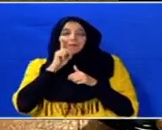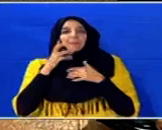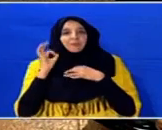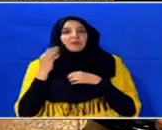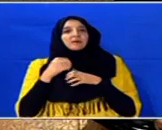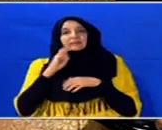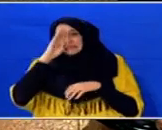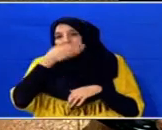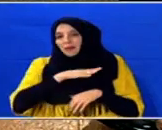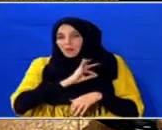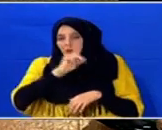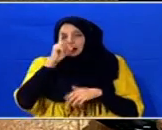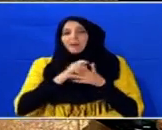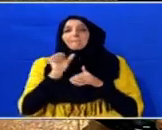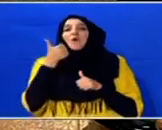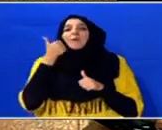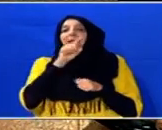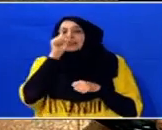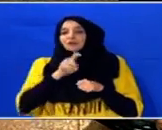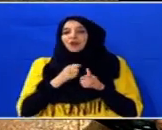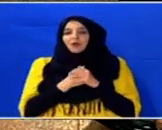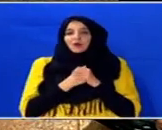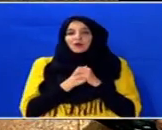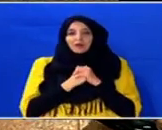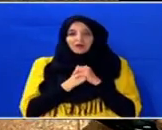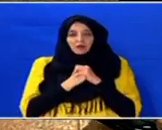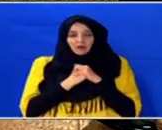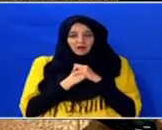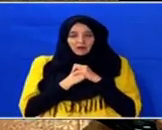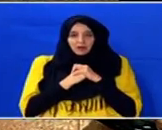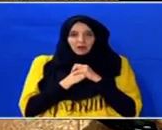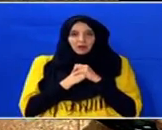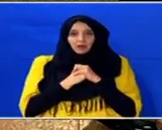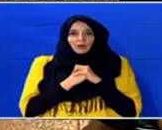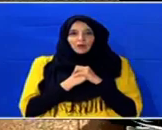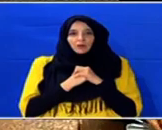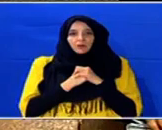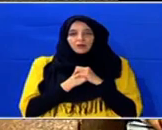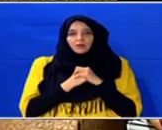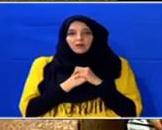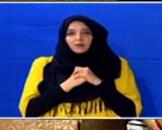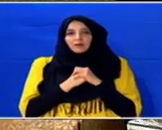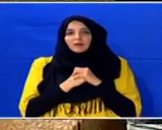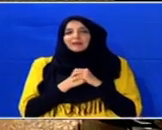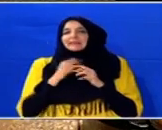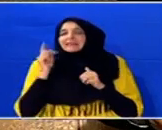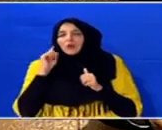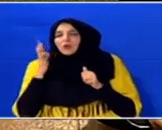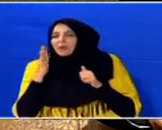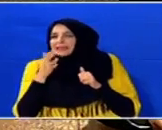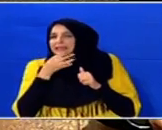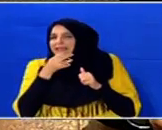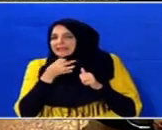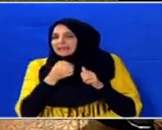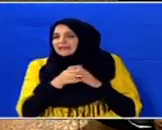الأول، عندي قط سويس وداك حل بزاف بزاف. وش عندك؟ طيشو